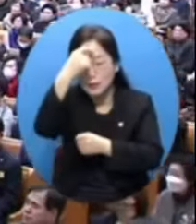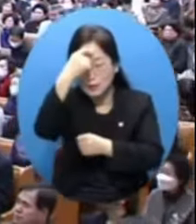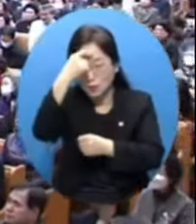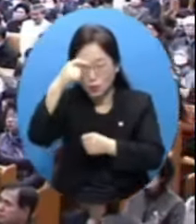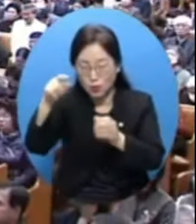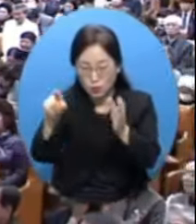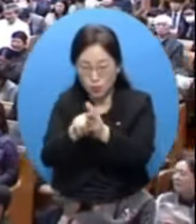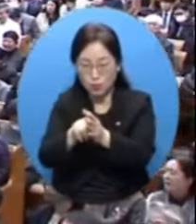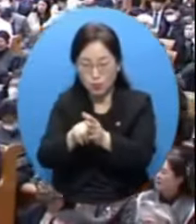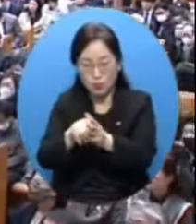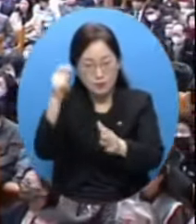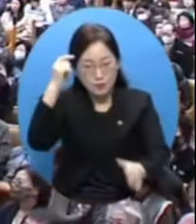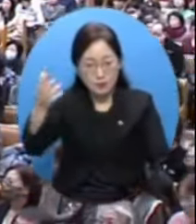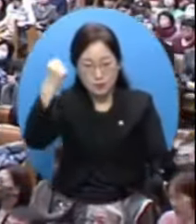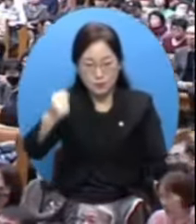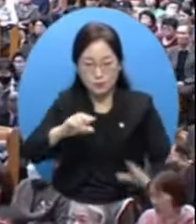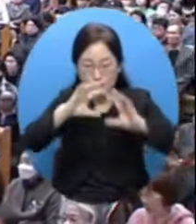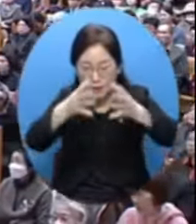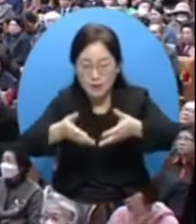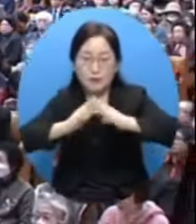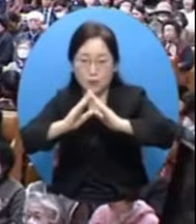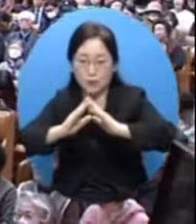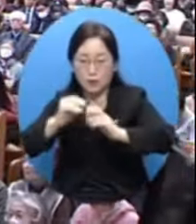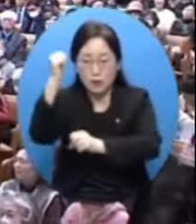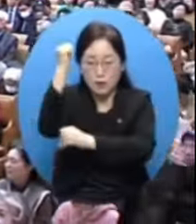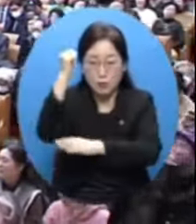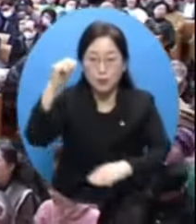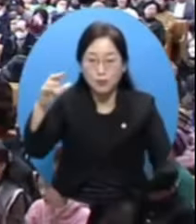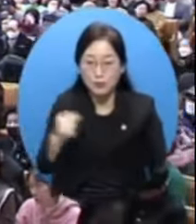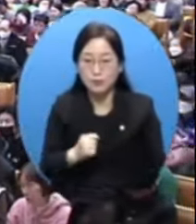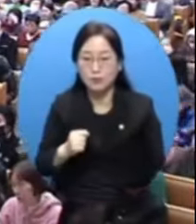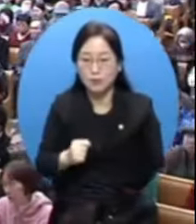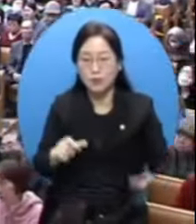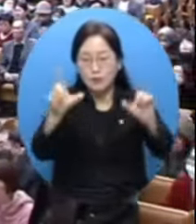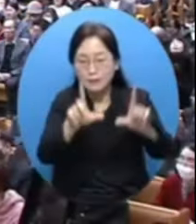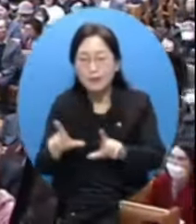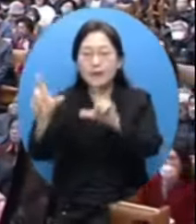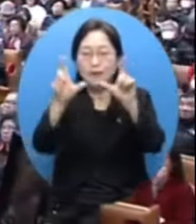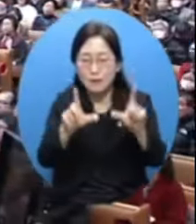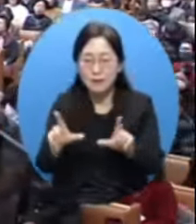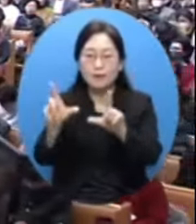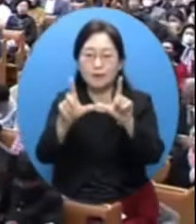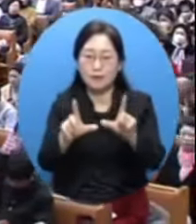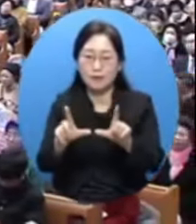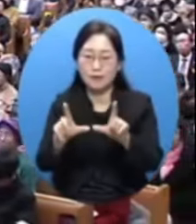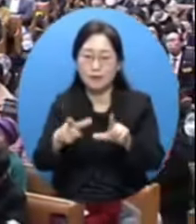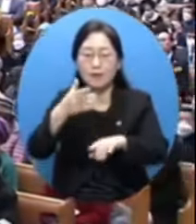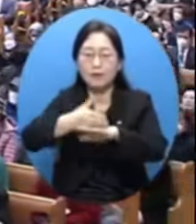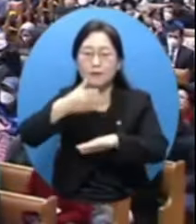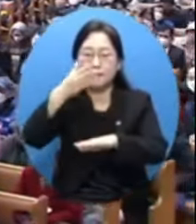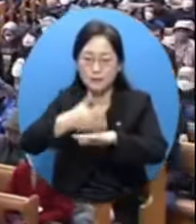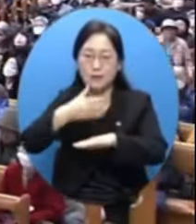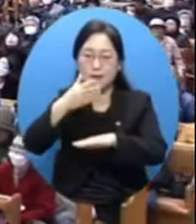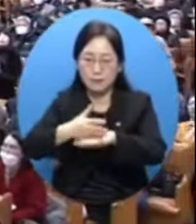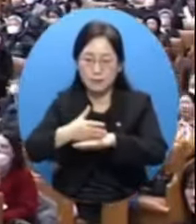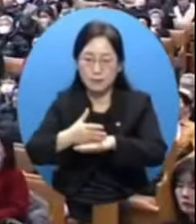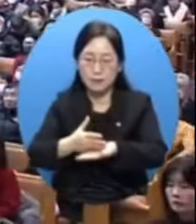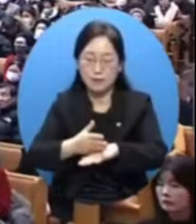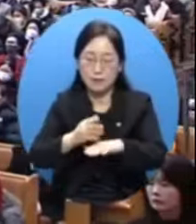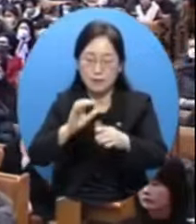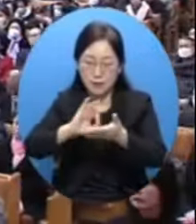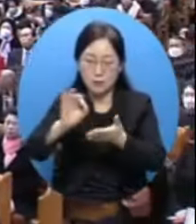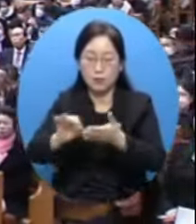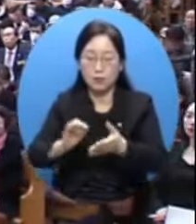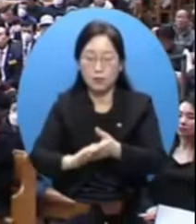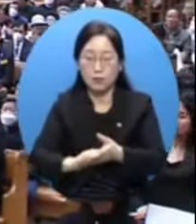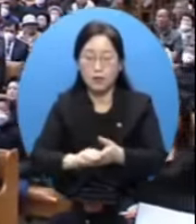나라가 세워졌기 때문이고 그 기독교 정신을 바탕으로 해서 그들의 삶의 기본이 감사입니다. 미국 사람들이 가장 많이